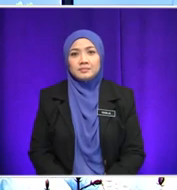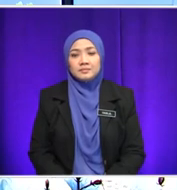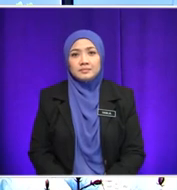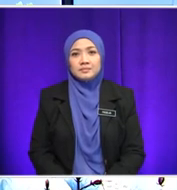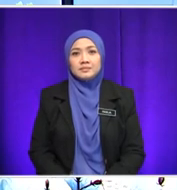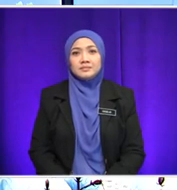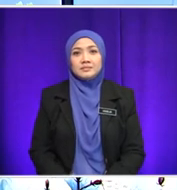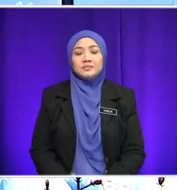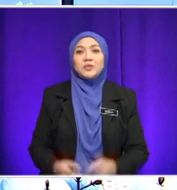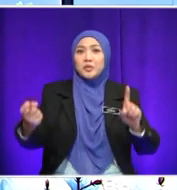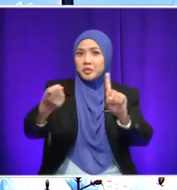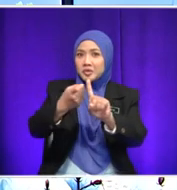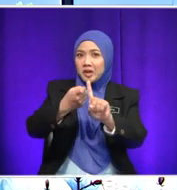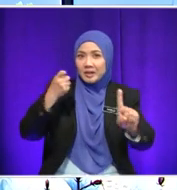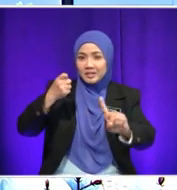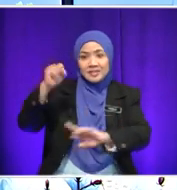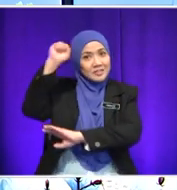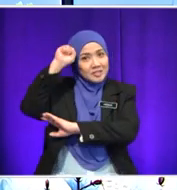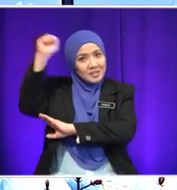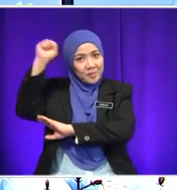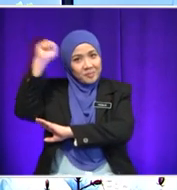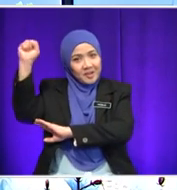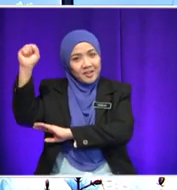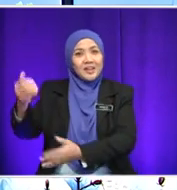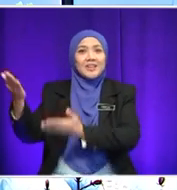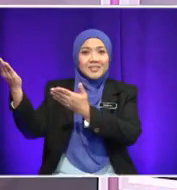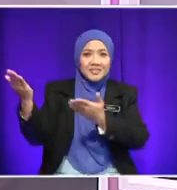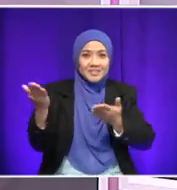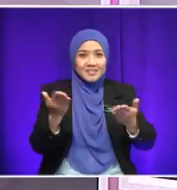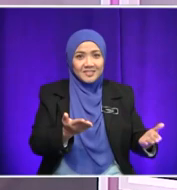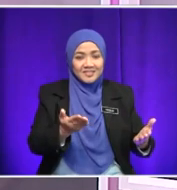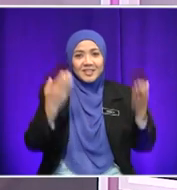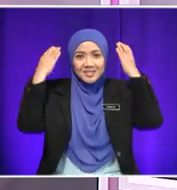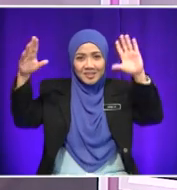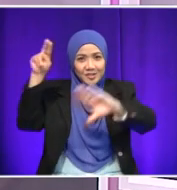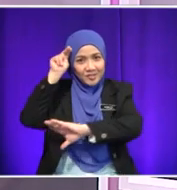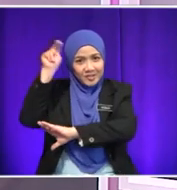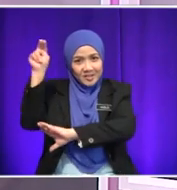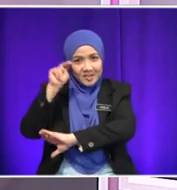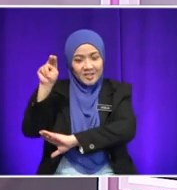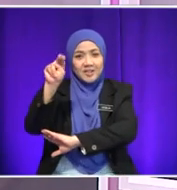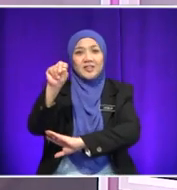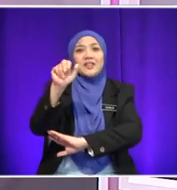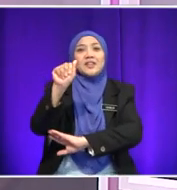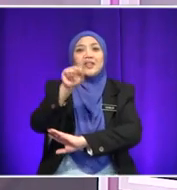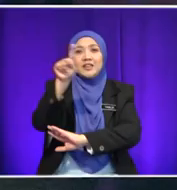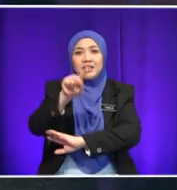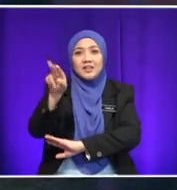datangnya dari SMK takis paper Sabah kita persilahkan cek gunadri Selamat datang Cikgu